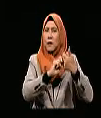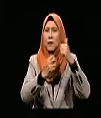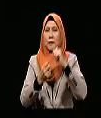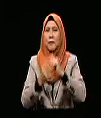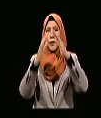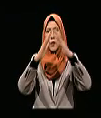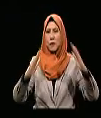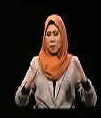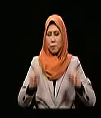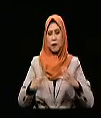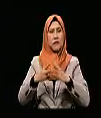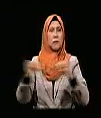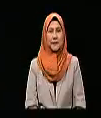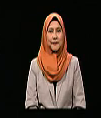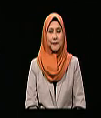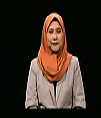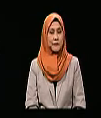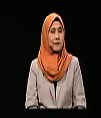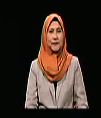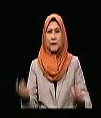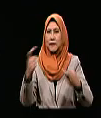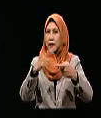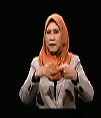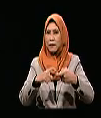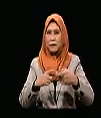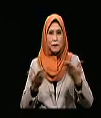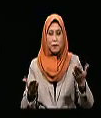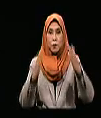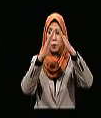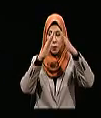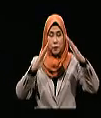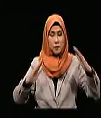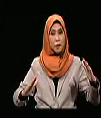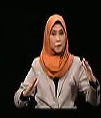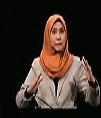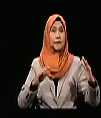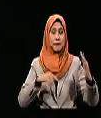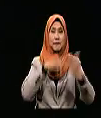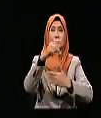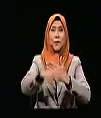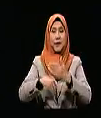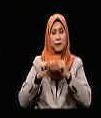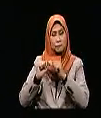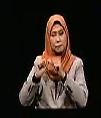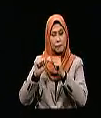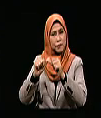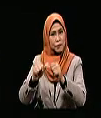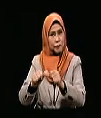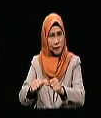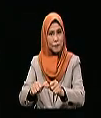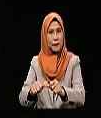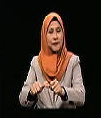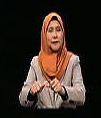mampu milik ini dapat diselesaikan? Ya, berhubung dengan apa tu rumah mampu milik, ini adalah program program berterusan yang kita akan